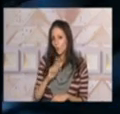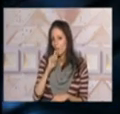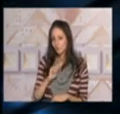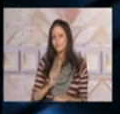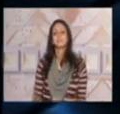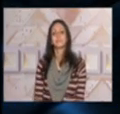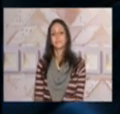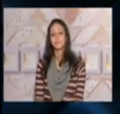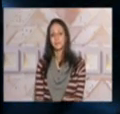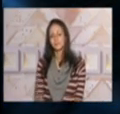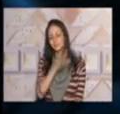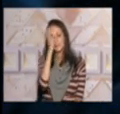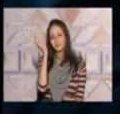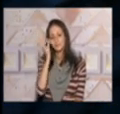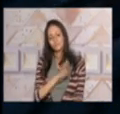مثال آخر